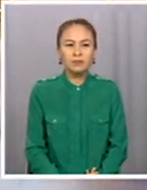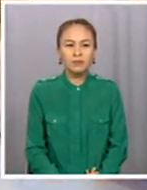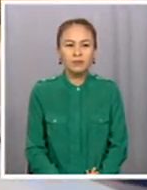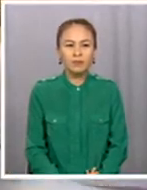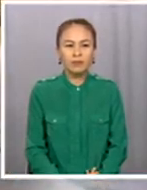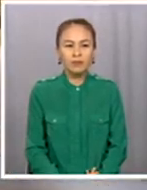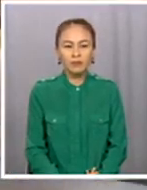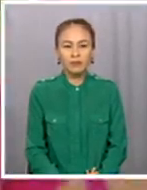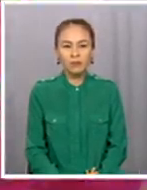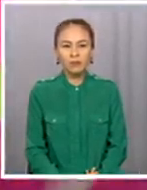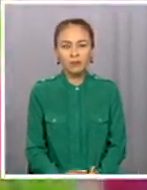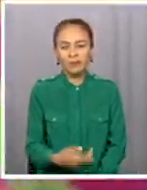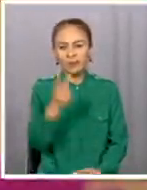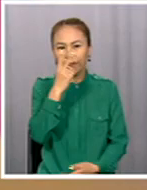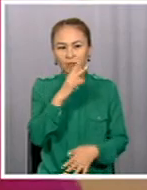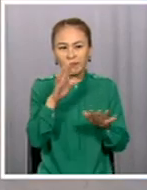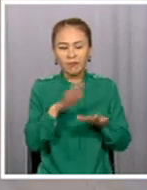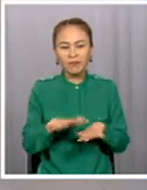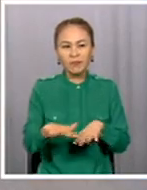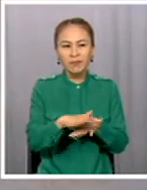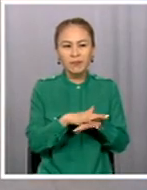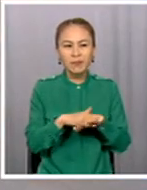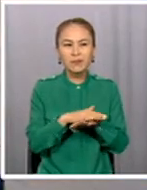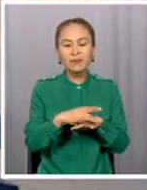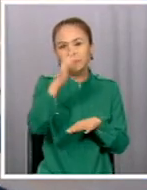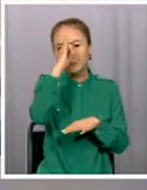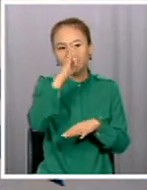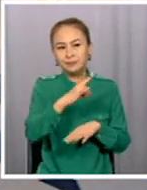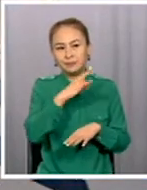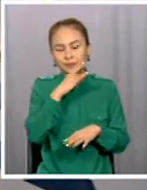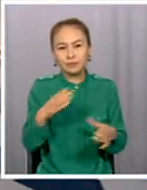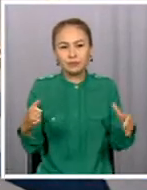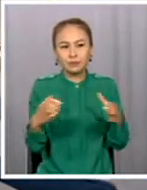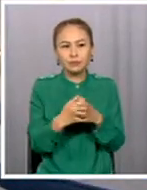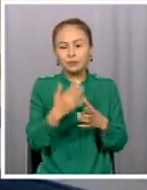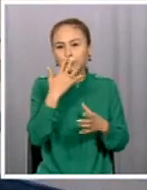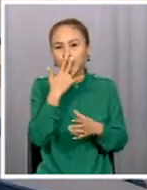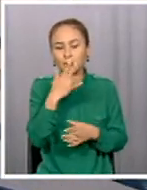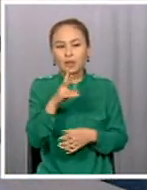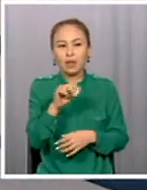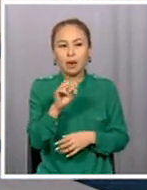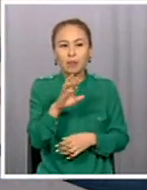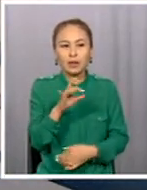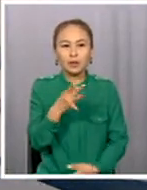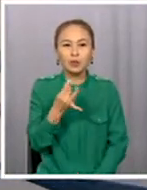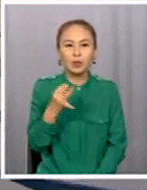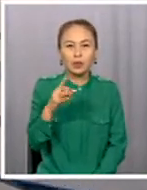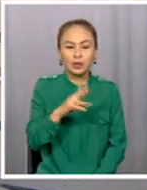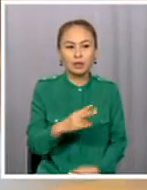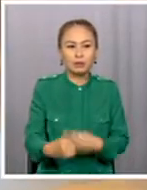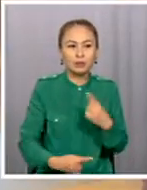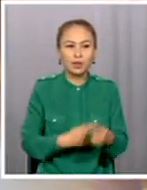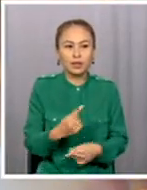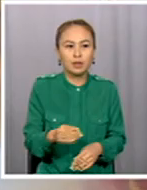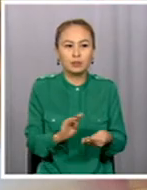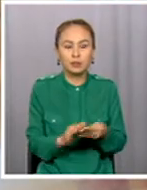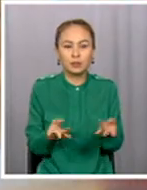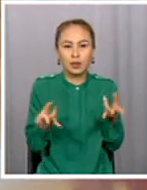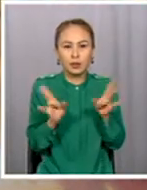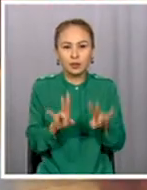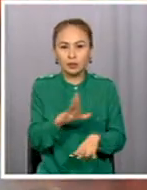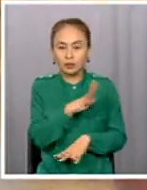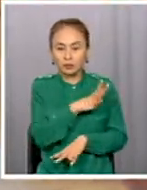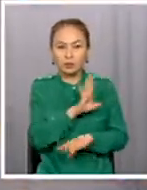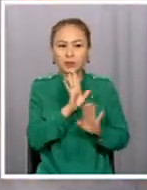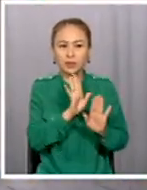таз, түскен жеріне ауыр. Қазақстан кеңестік ұлттар лабораториясының мұрагері болып қалған еді.